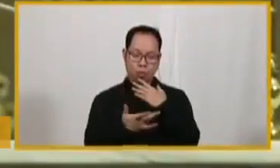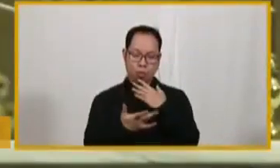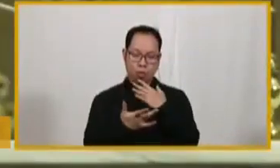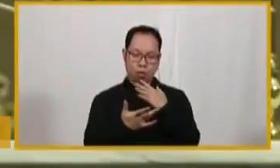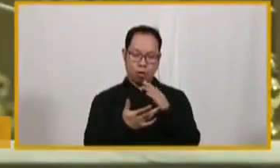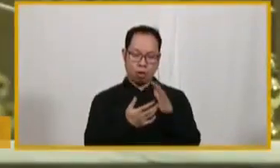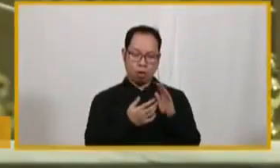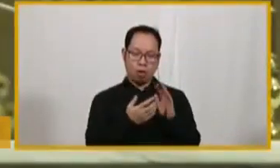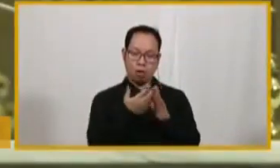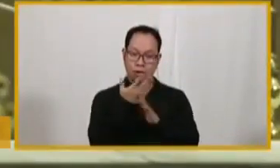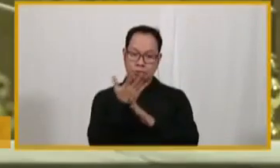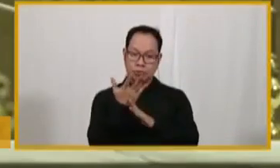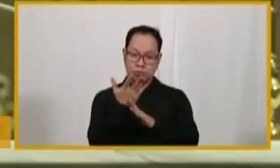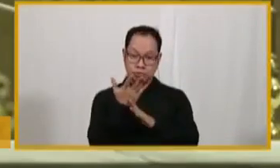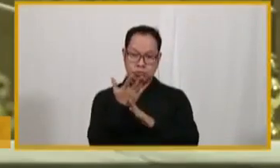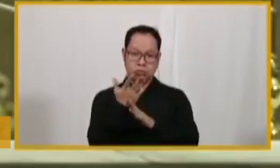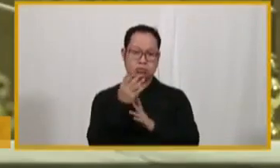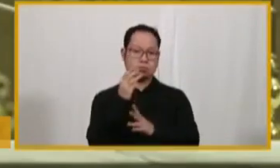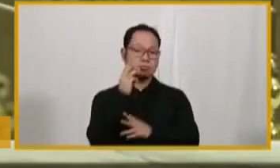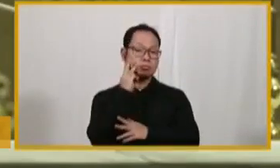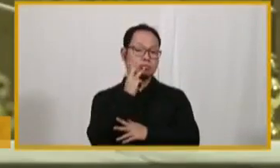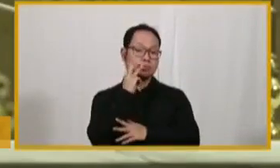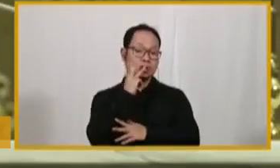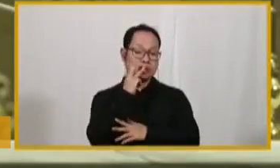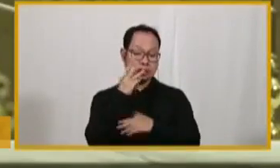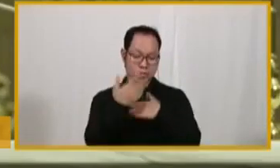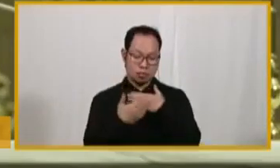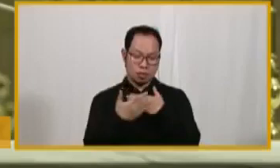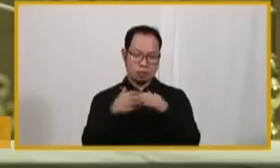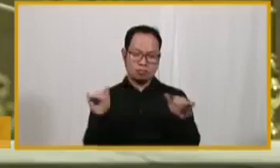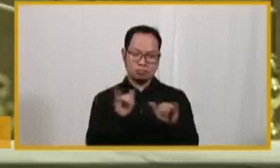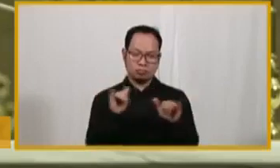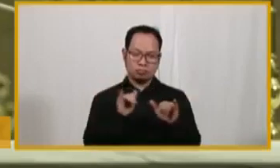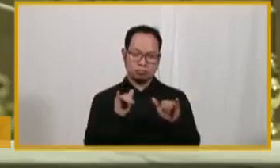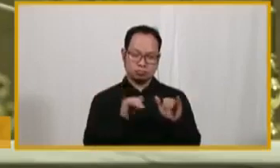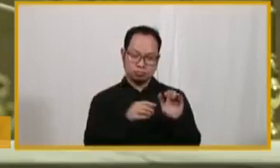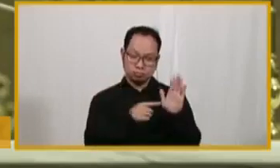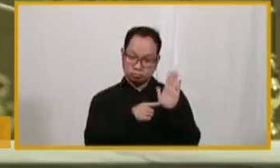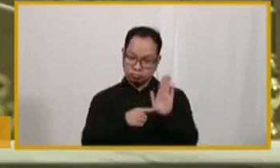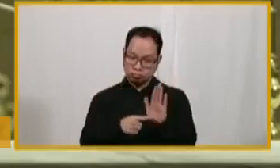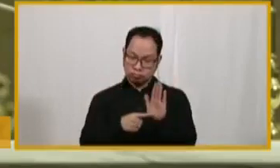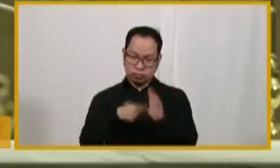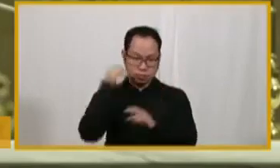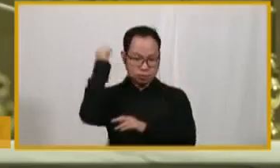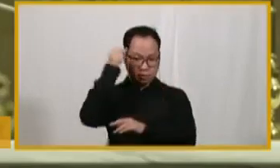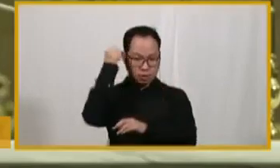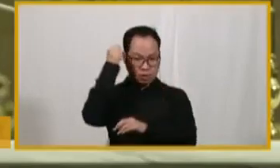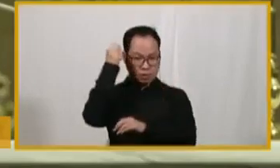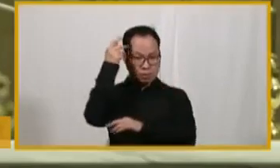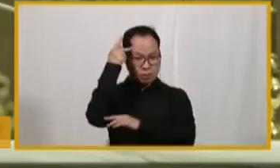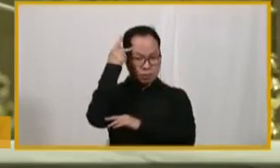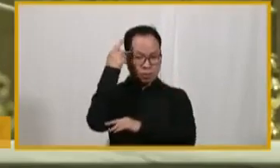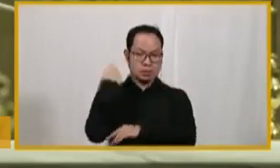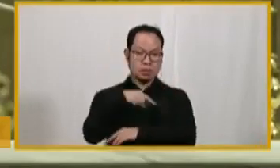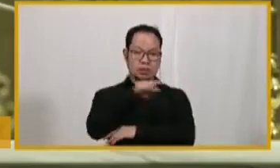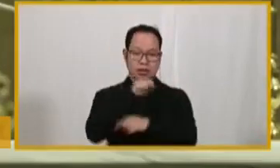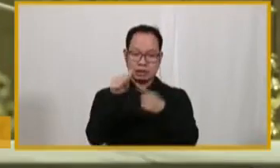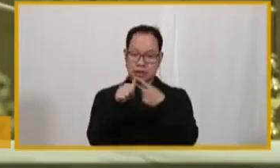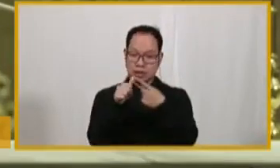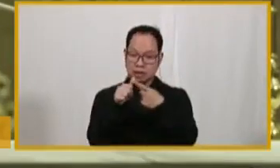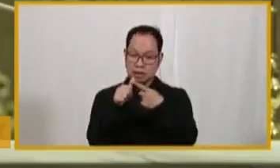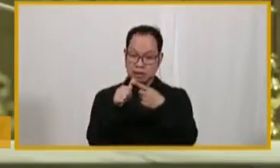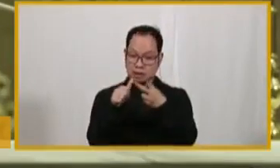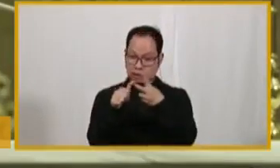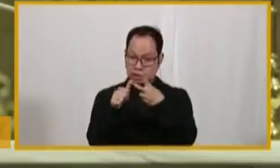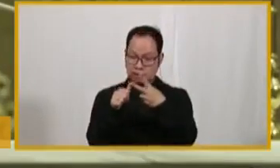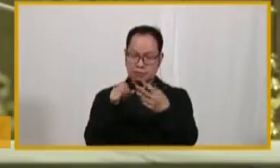ng tinapay at alak, katulad ng inilahad ni San Pablo sa ating ikalawang